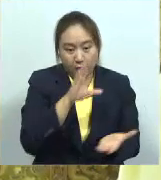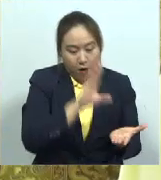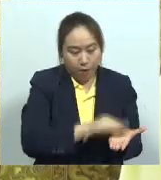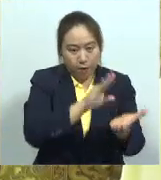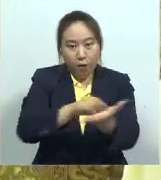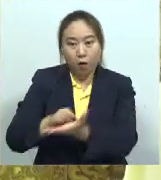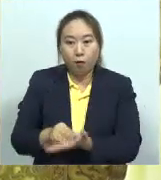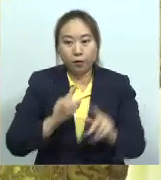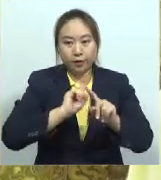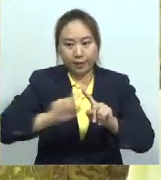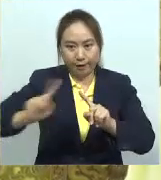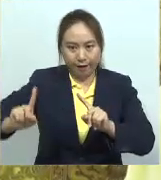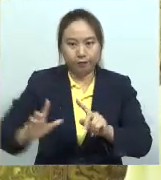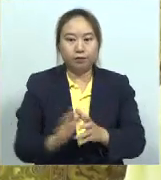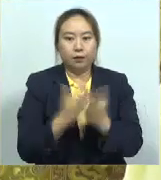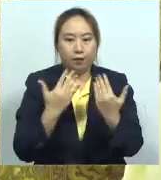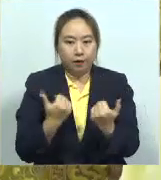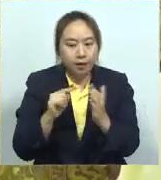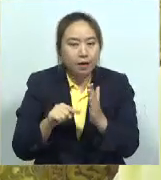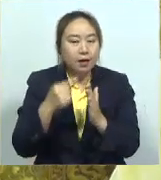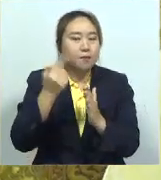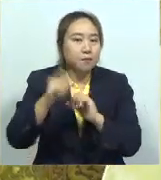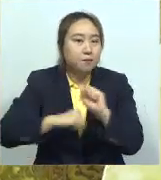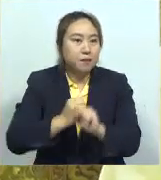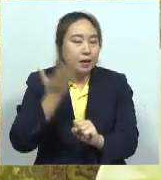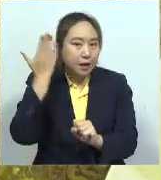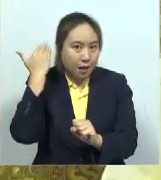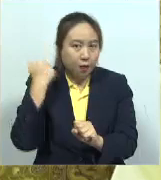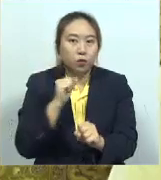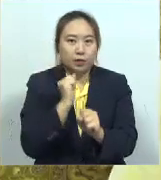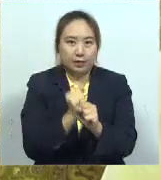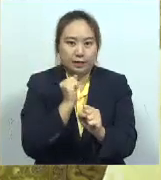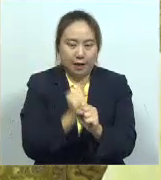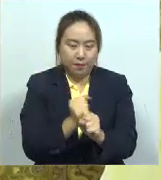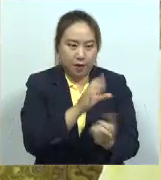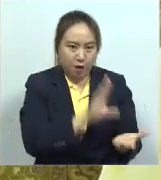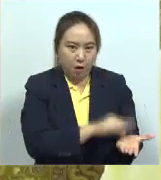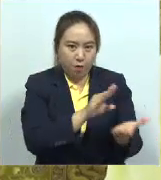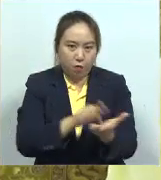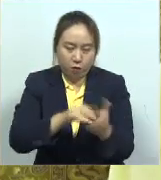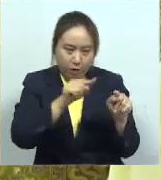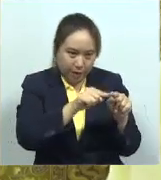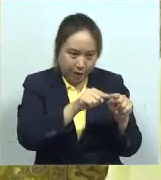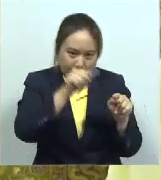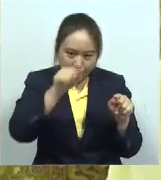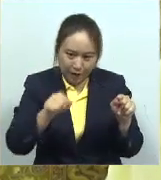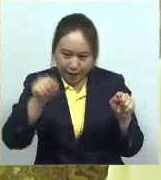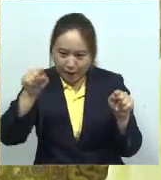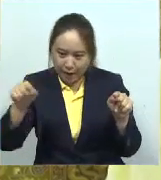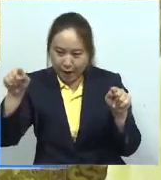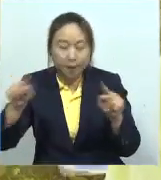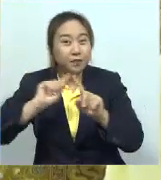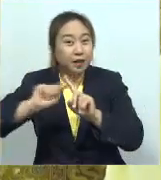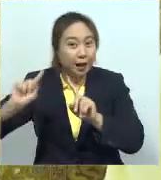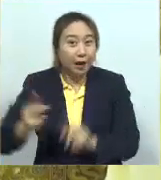างๆนะครับเราก็เริ่มทำเมื่อปีที่แล้วเนี่ยนะครับเราเริ่มทำข้อมูลกราฟสถิติต่างๆก็จะเห็นได้ว่าปริ